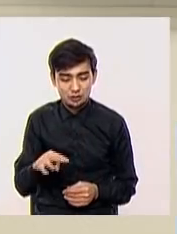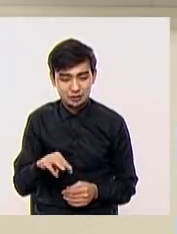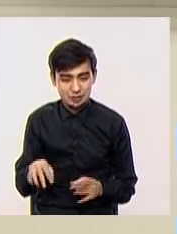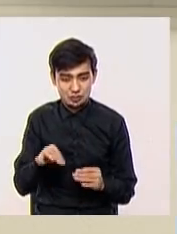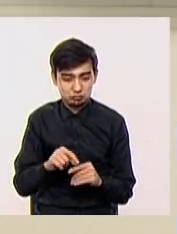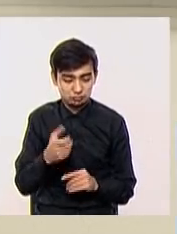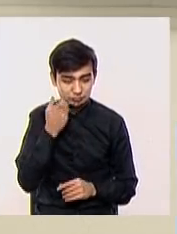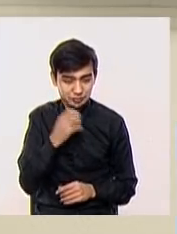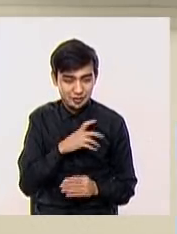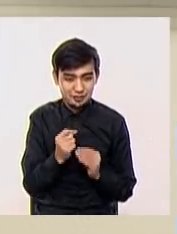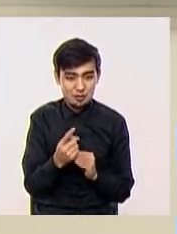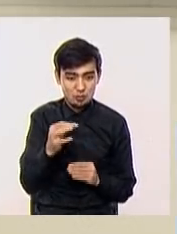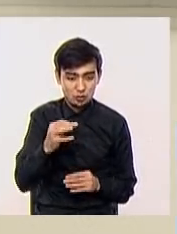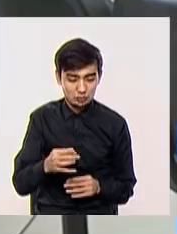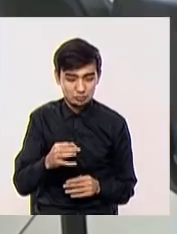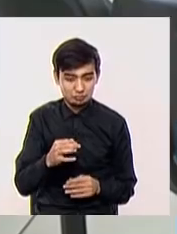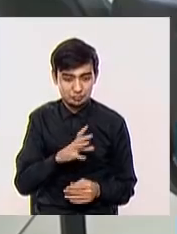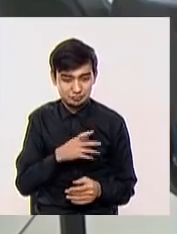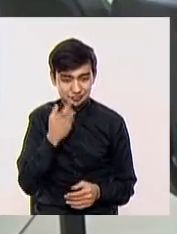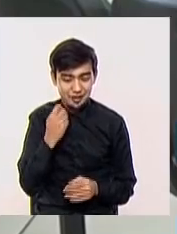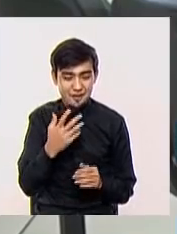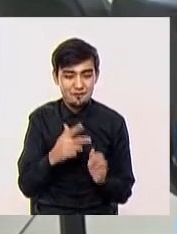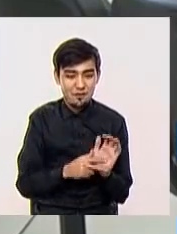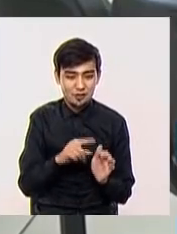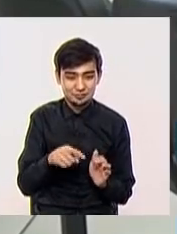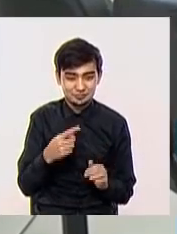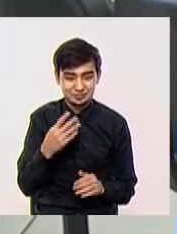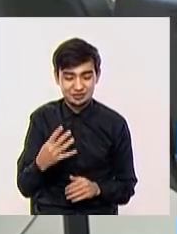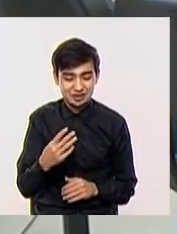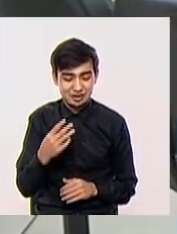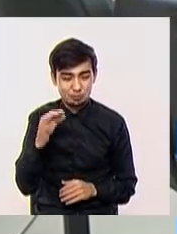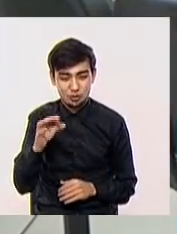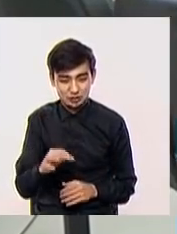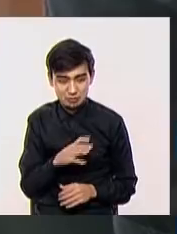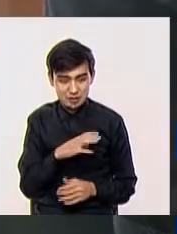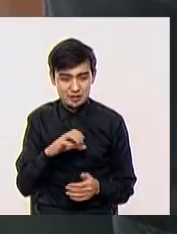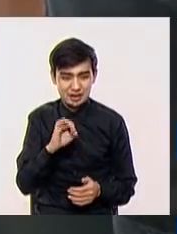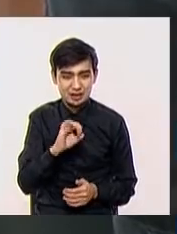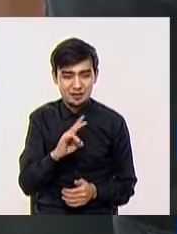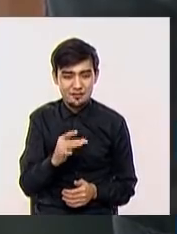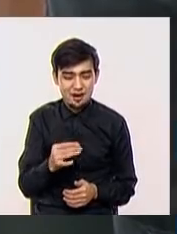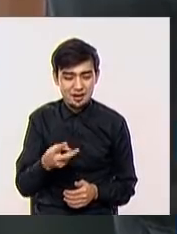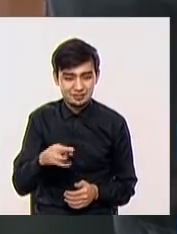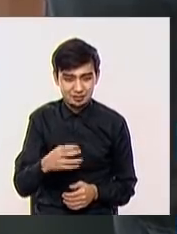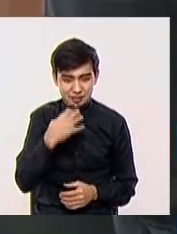составил 11%, но 8,4% съела инфляция. То есть реальный доход вкладчиков составил